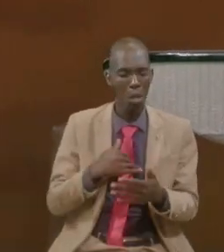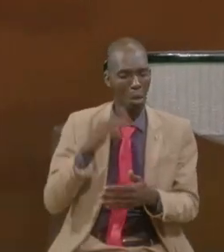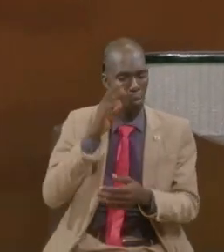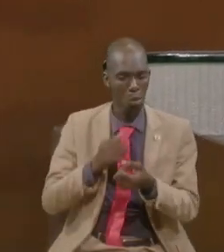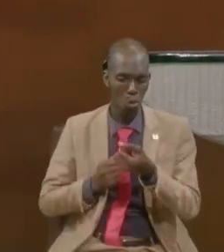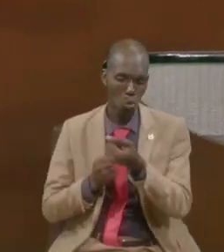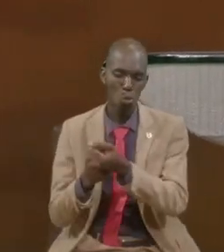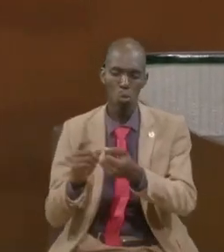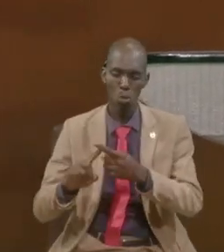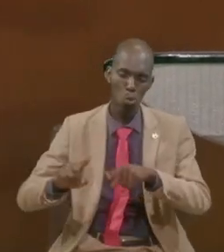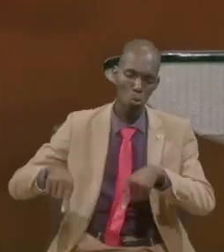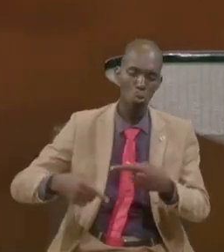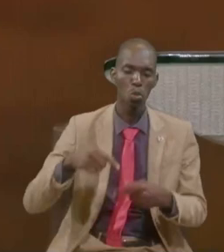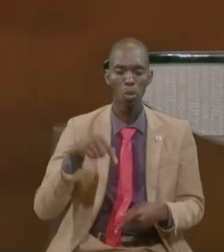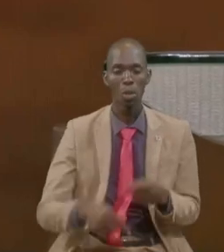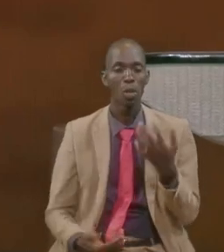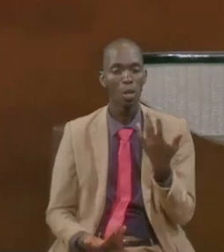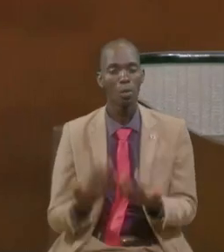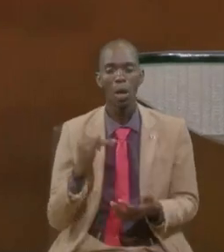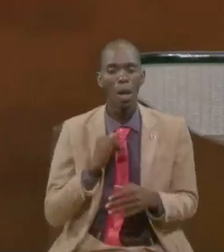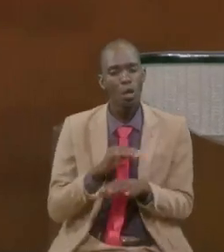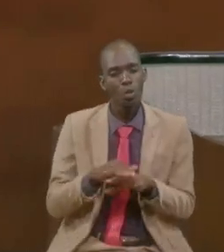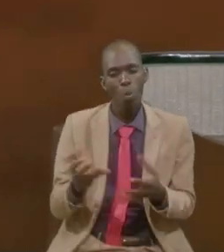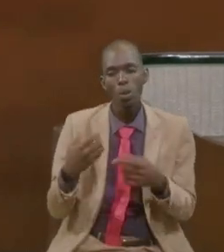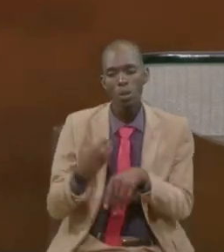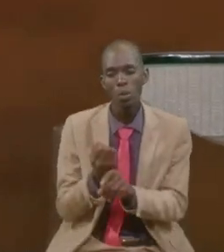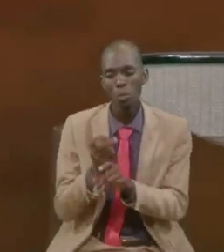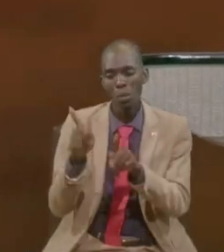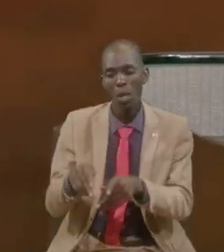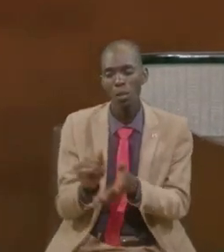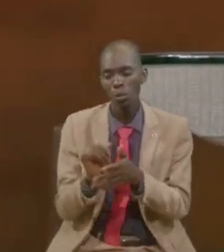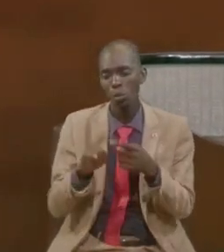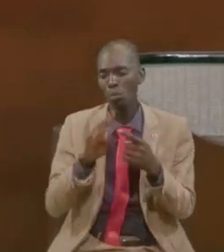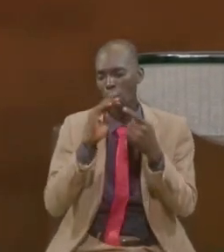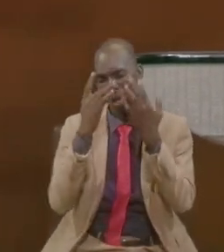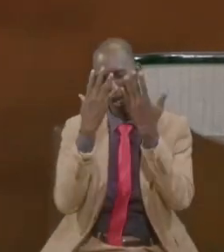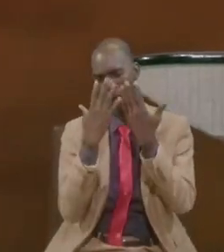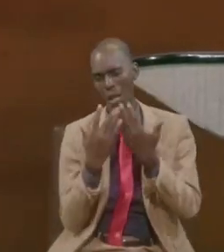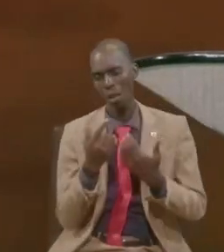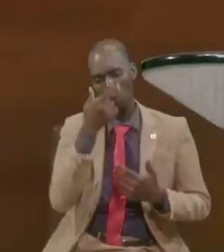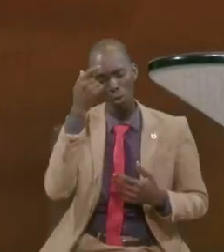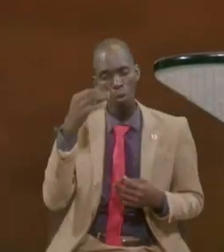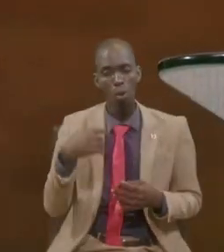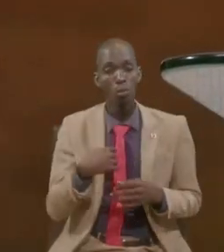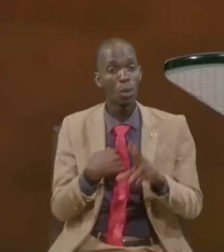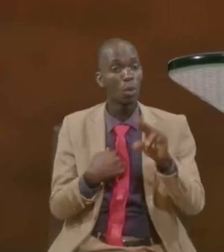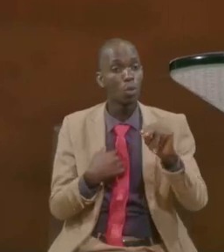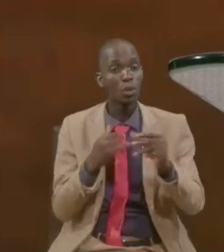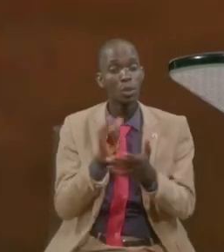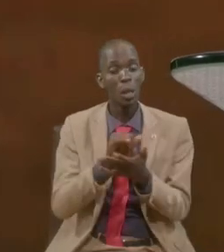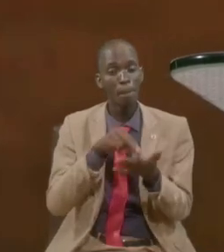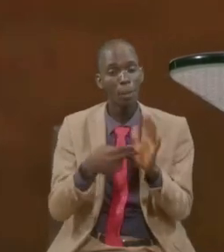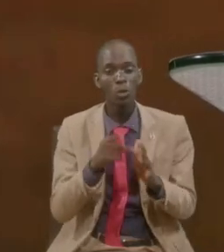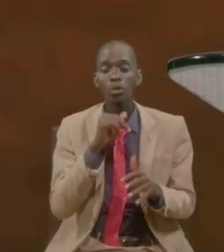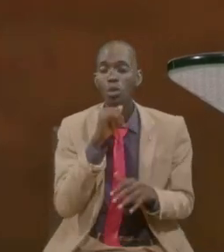supporter pour aller en enfer. Que je ne veux pas l'attrister parce qu'il me supporte. Ça, la personne là n'est